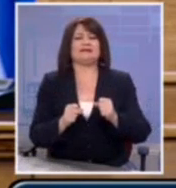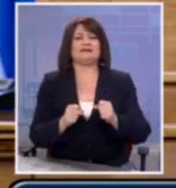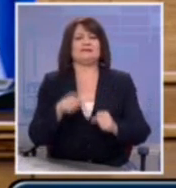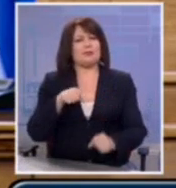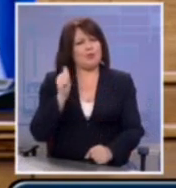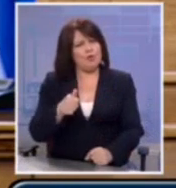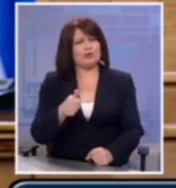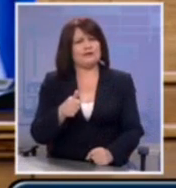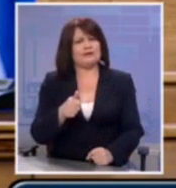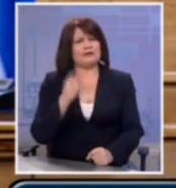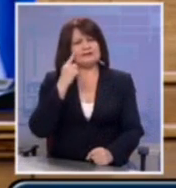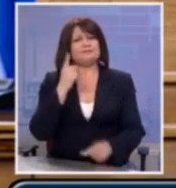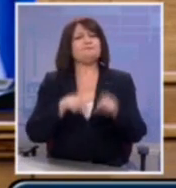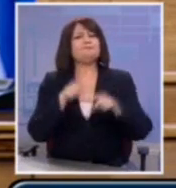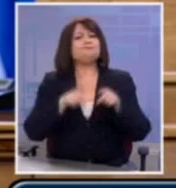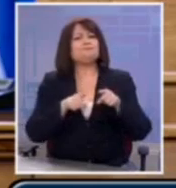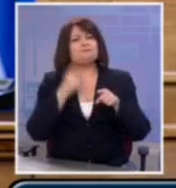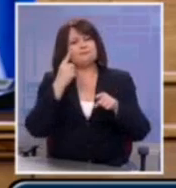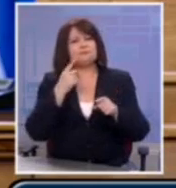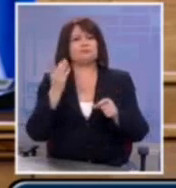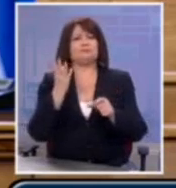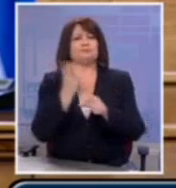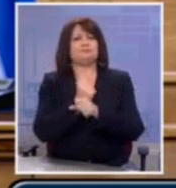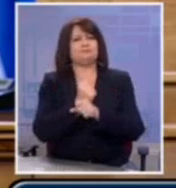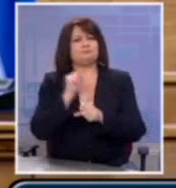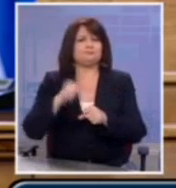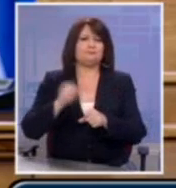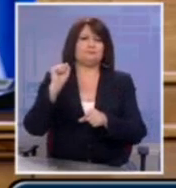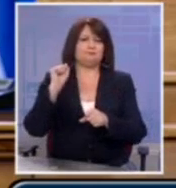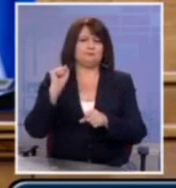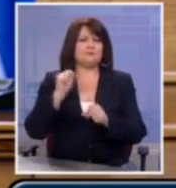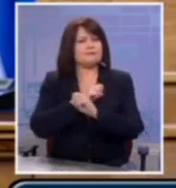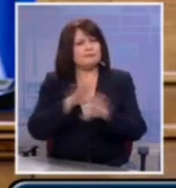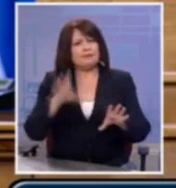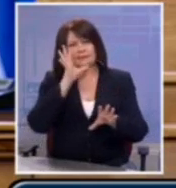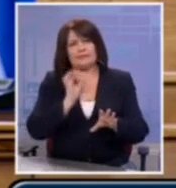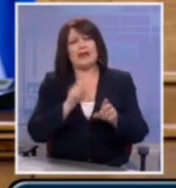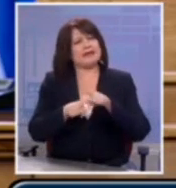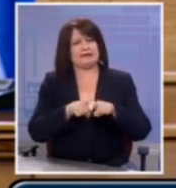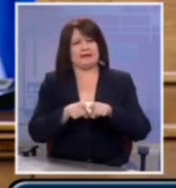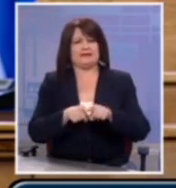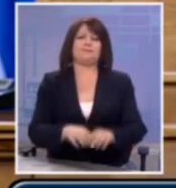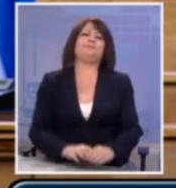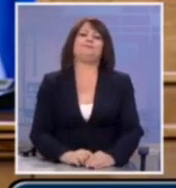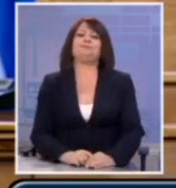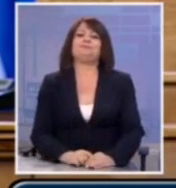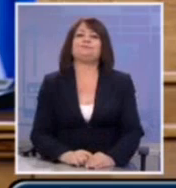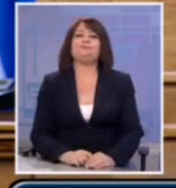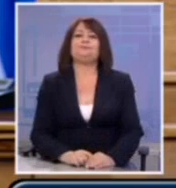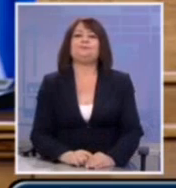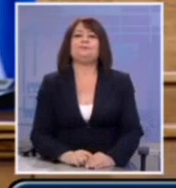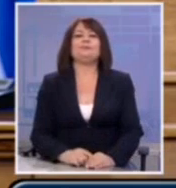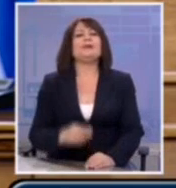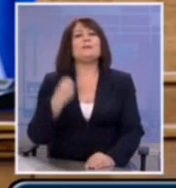φύση της εξαρτάται την επιτυχία της από την συμμετοχή και την διάχυση της αλήθειας. Και δεν υπάρχει πιο